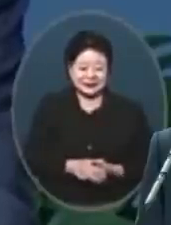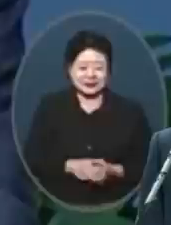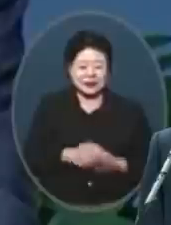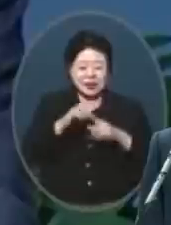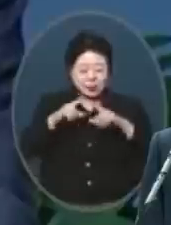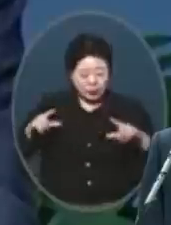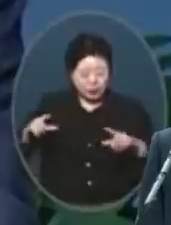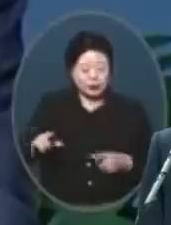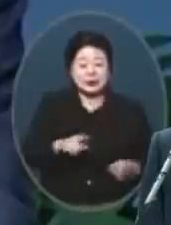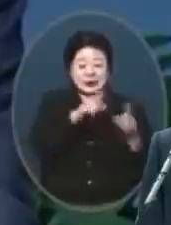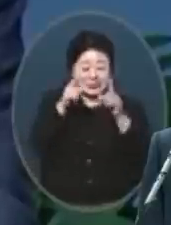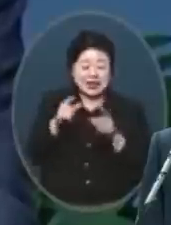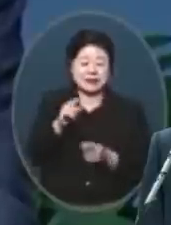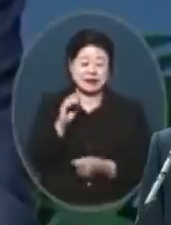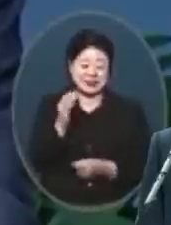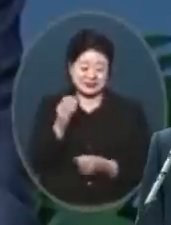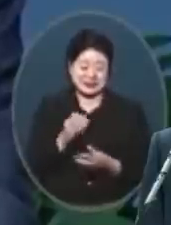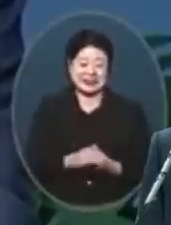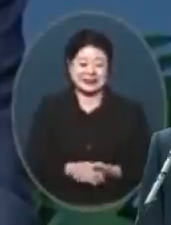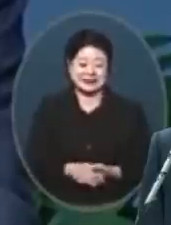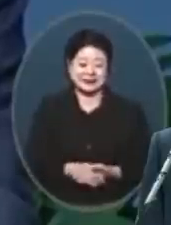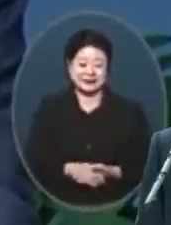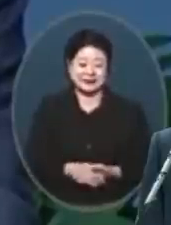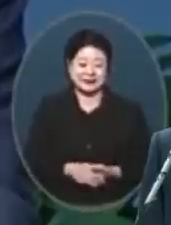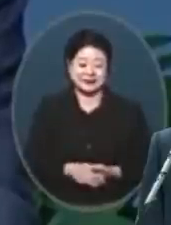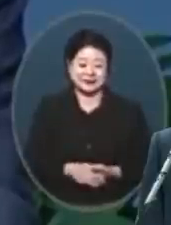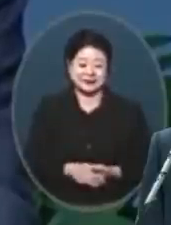평범한 삶이었었습니다.